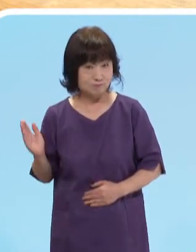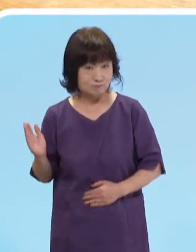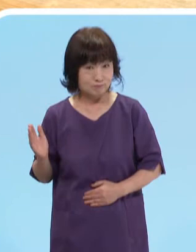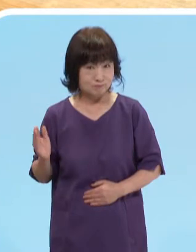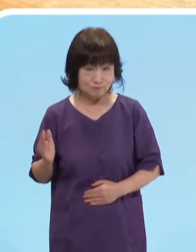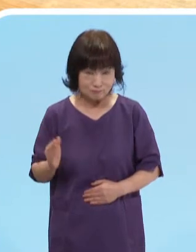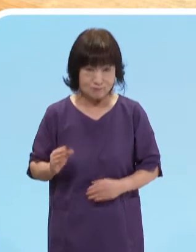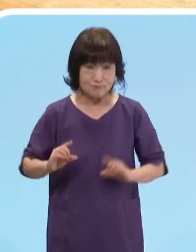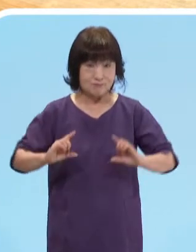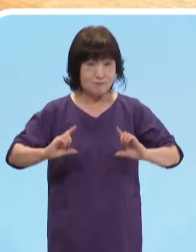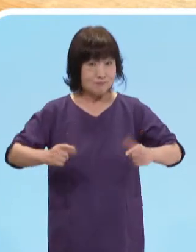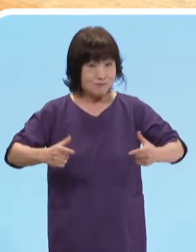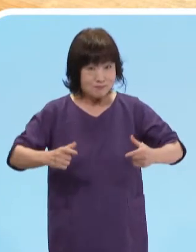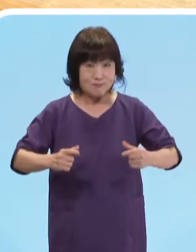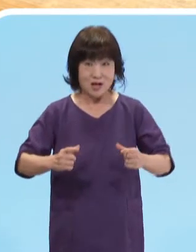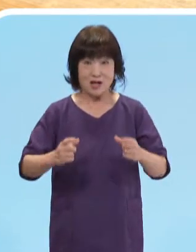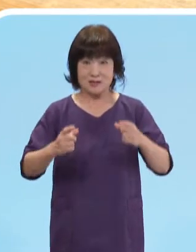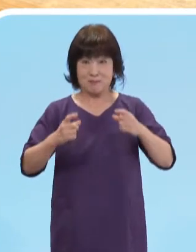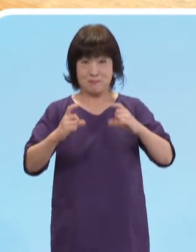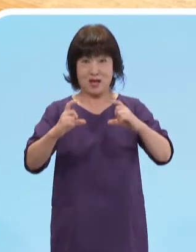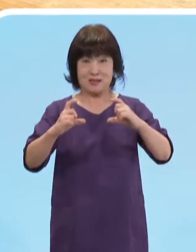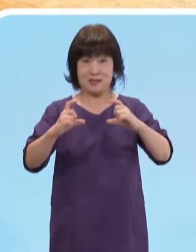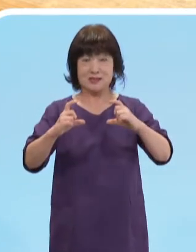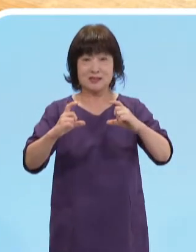大きな麻雀牌まで。